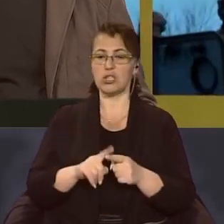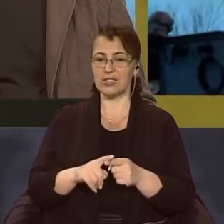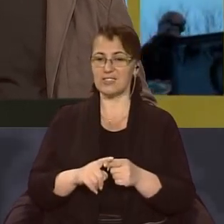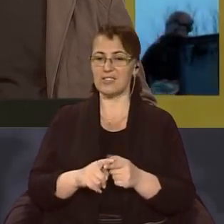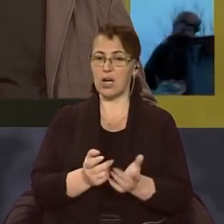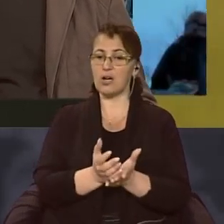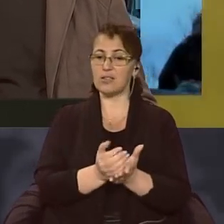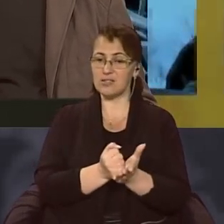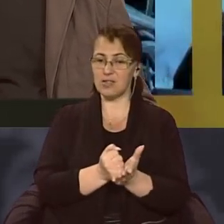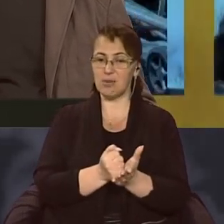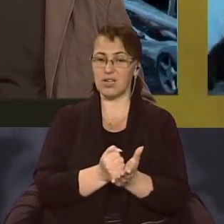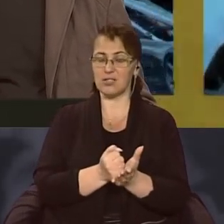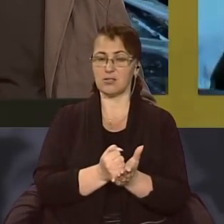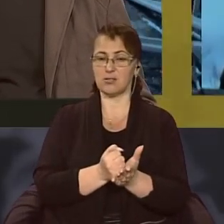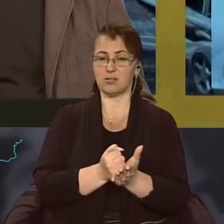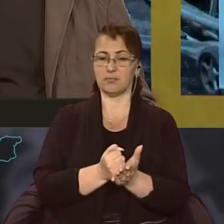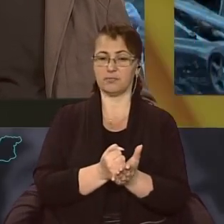майже